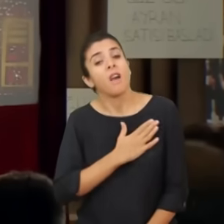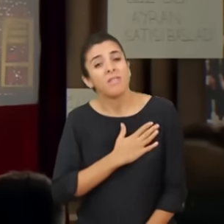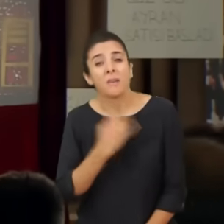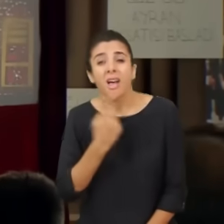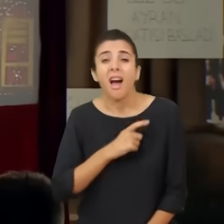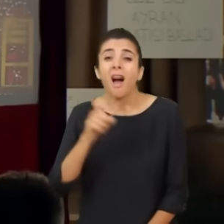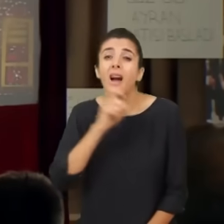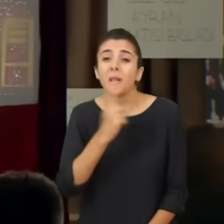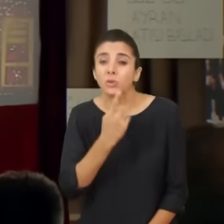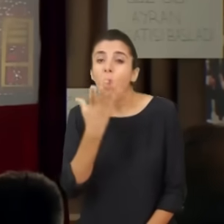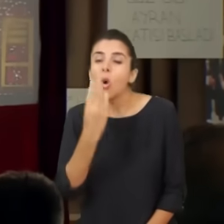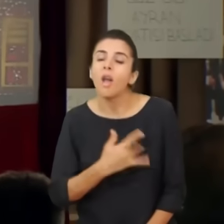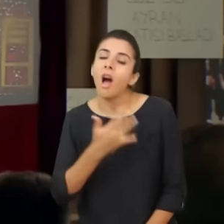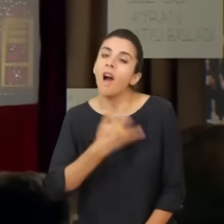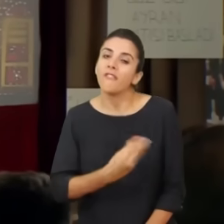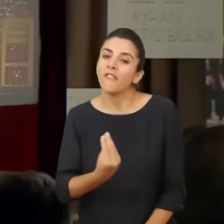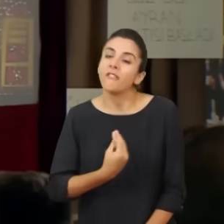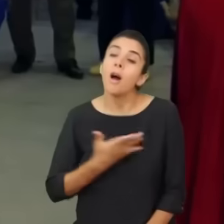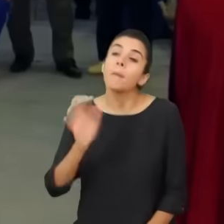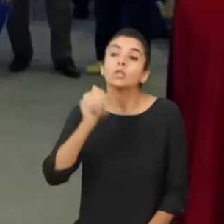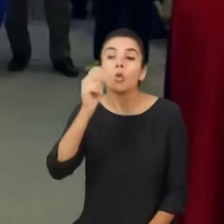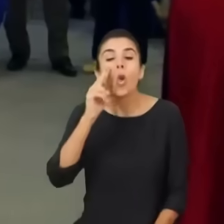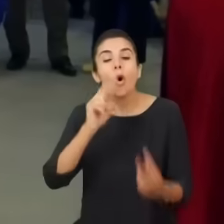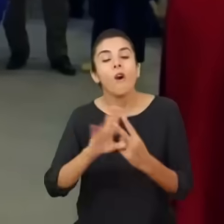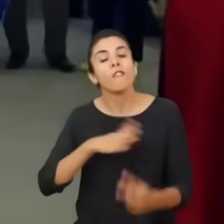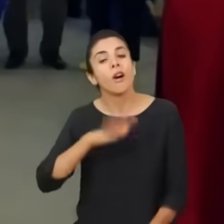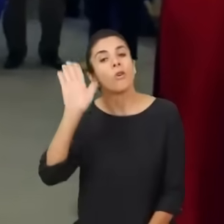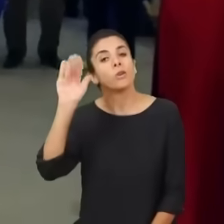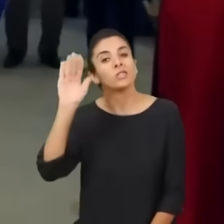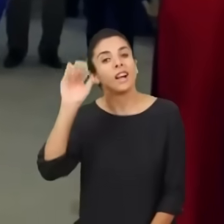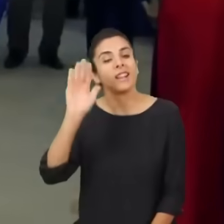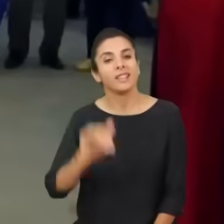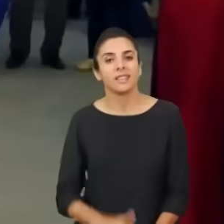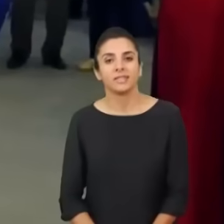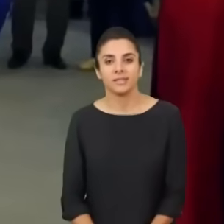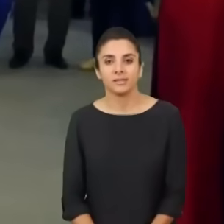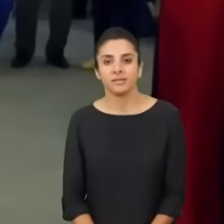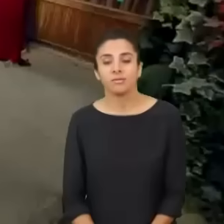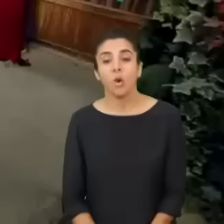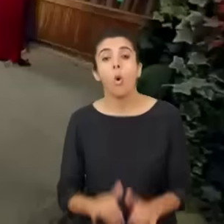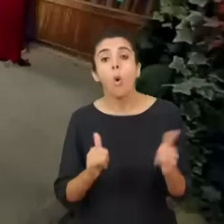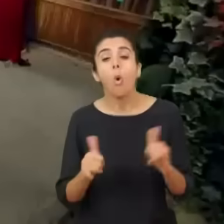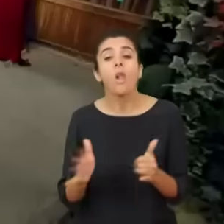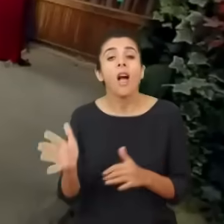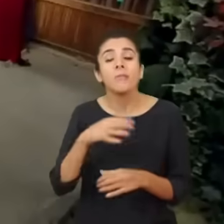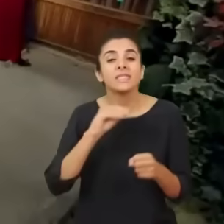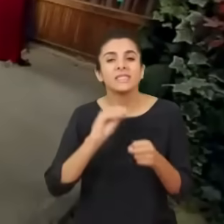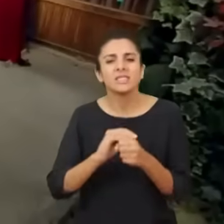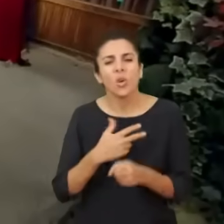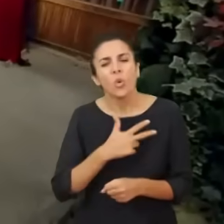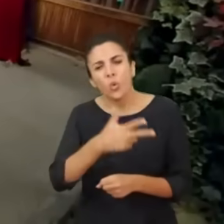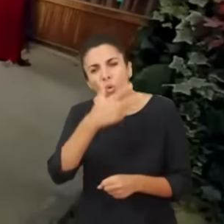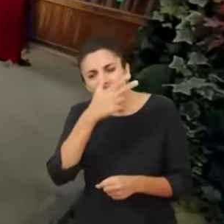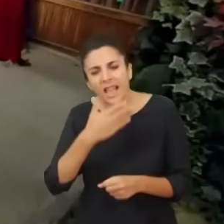kadar sürçülisan eylediysek affola. Başka gün görüşmek üzere hoşça kalın. O yıllarda üzüntümüzü,